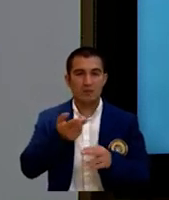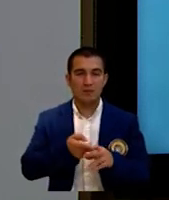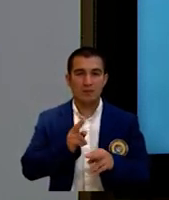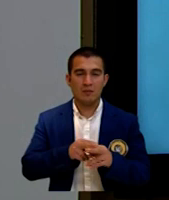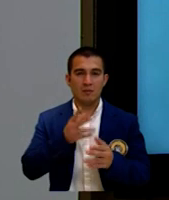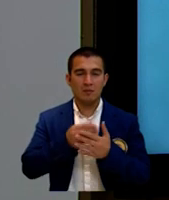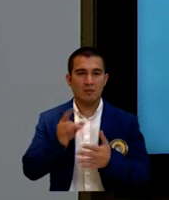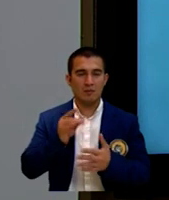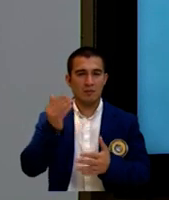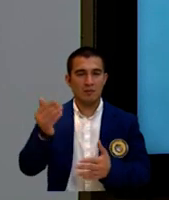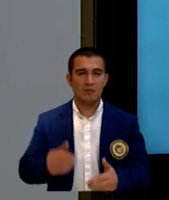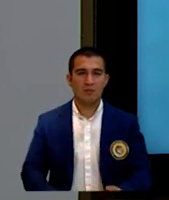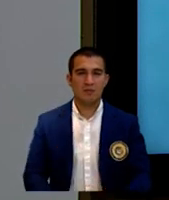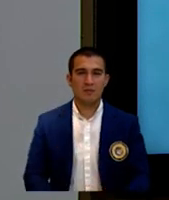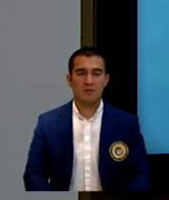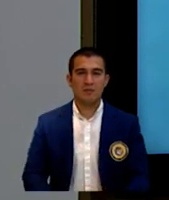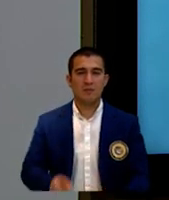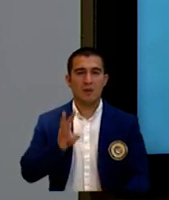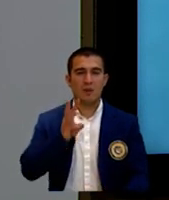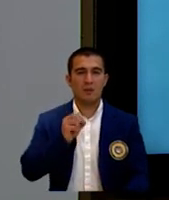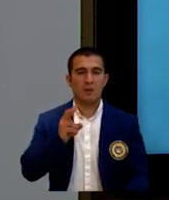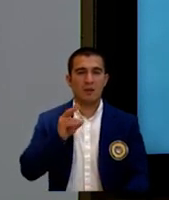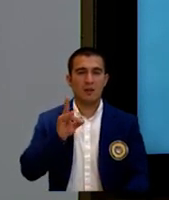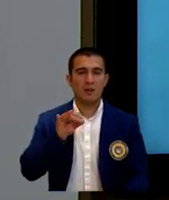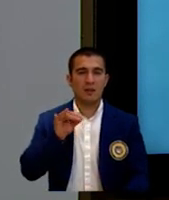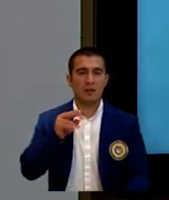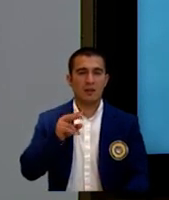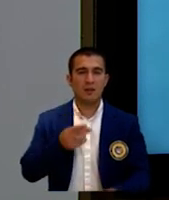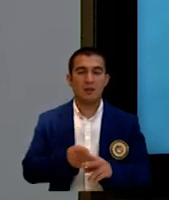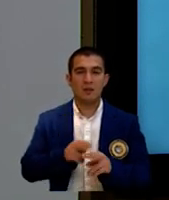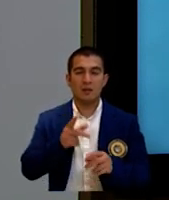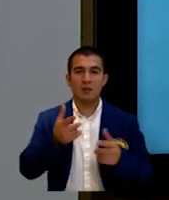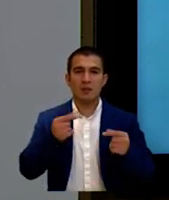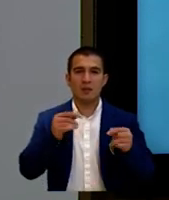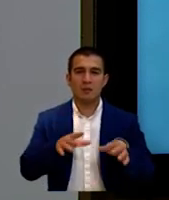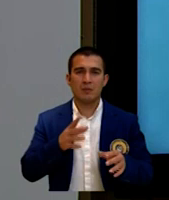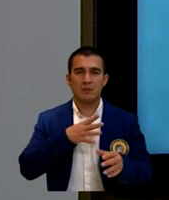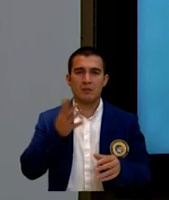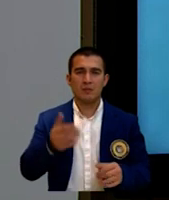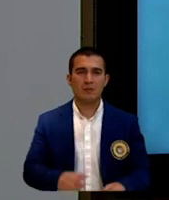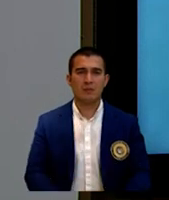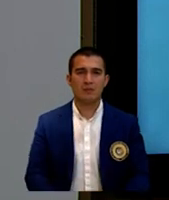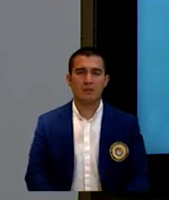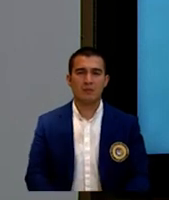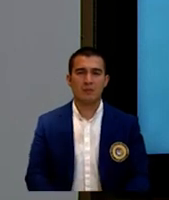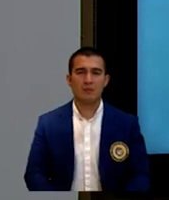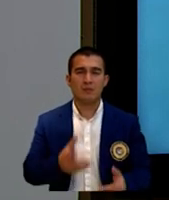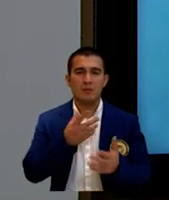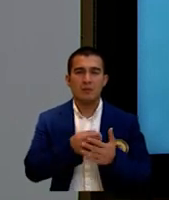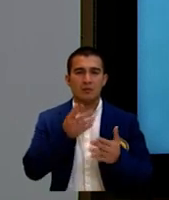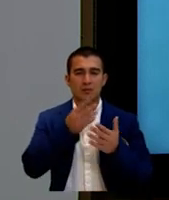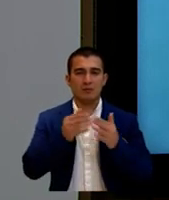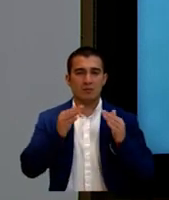Respublikasi ekan. Madridchi? Madrid qaysi davlatda joylashgan? Kim aytadi? Bunga